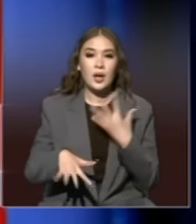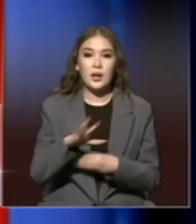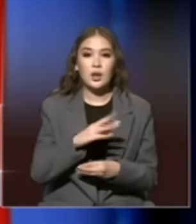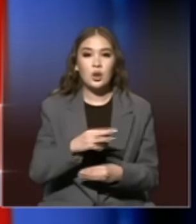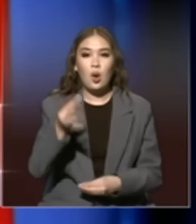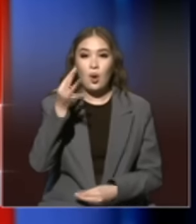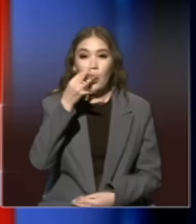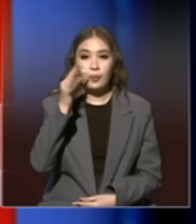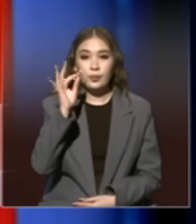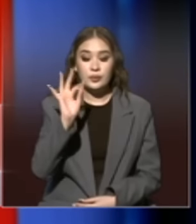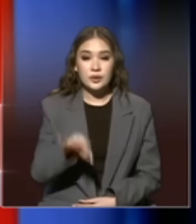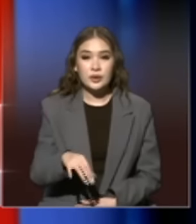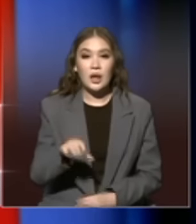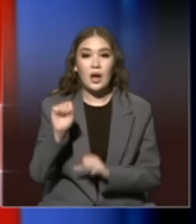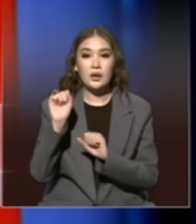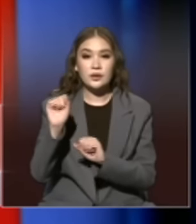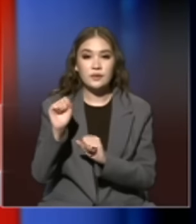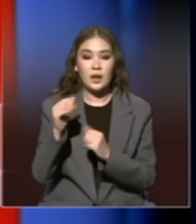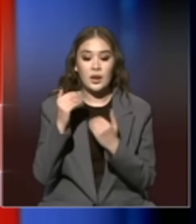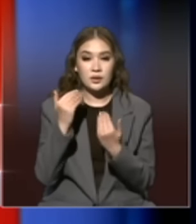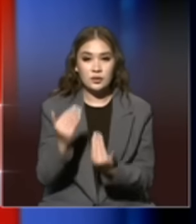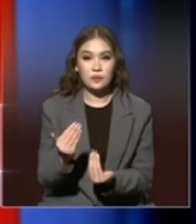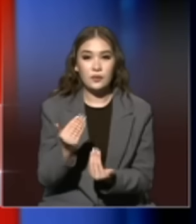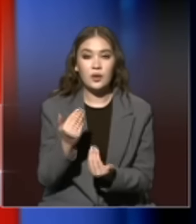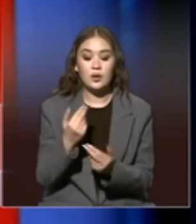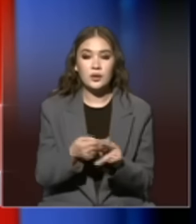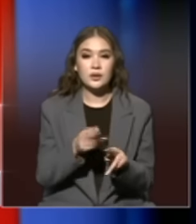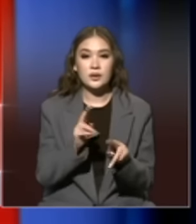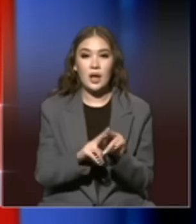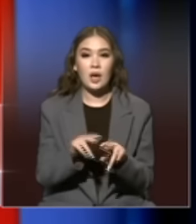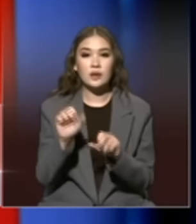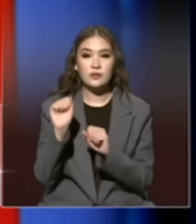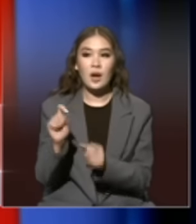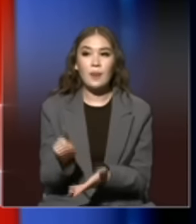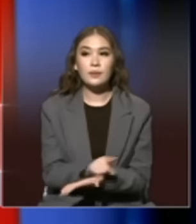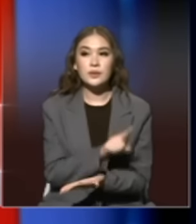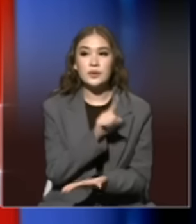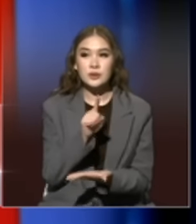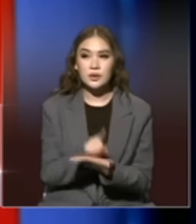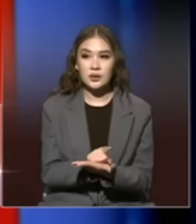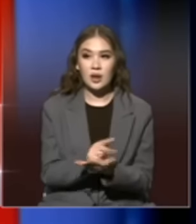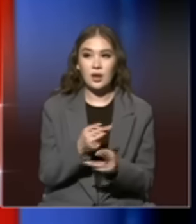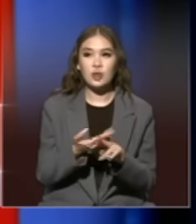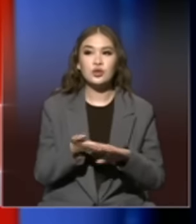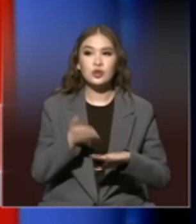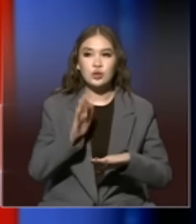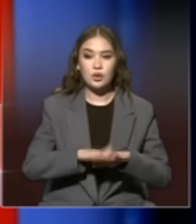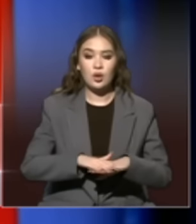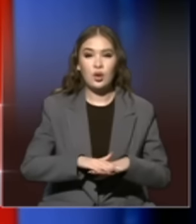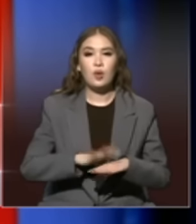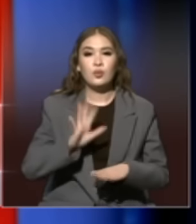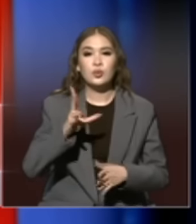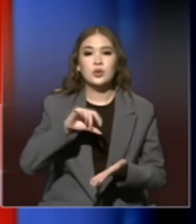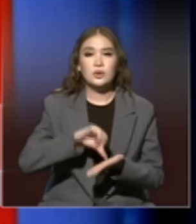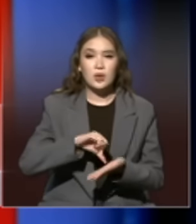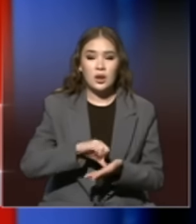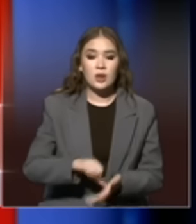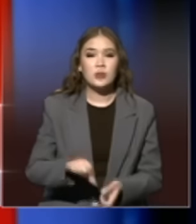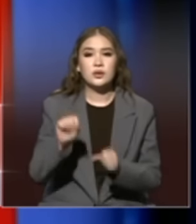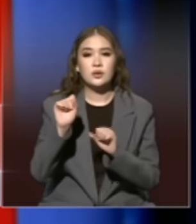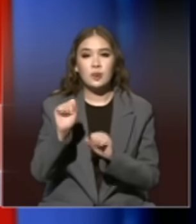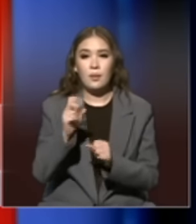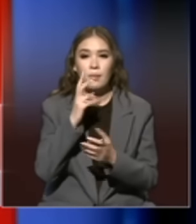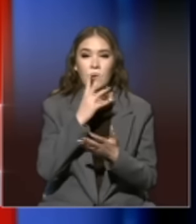білікті адвокаттардың арқасы. Ол адвокат міндетті түрде ауыр істерге қатысады, қорғайды, өзінің